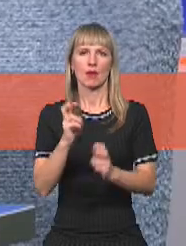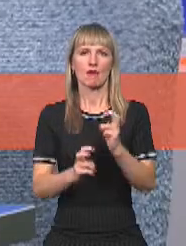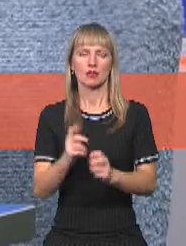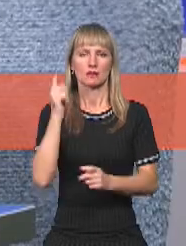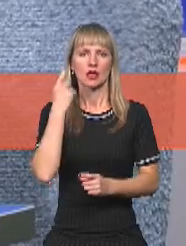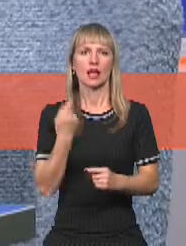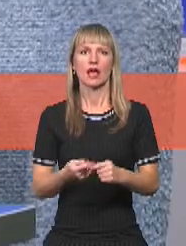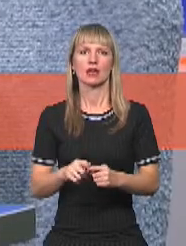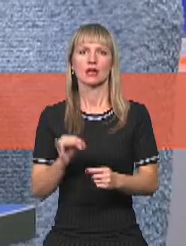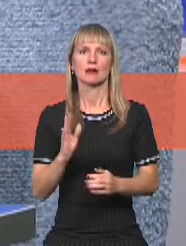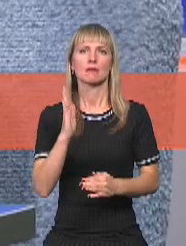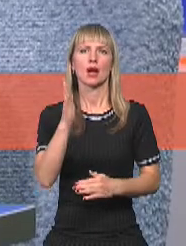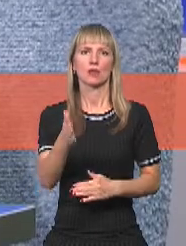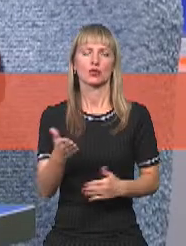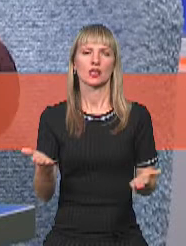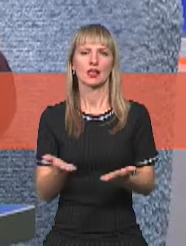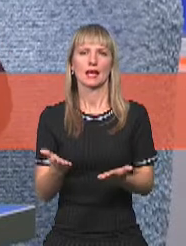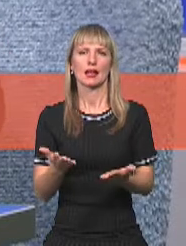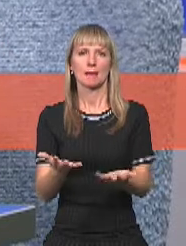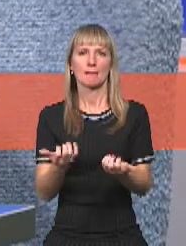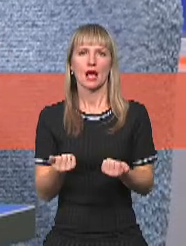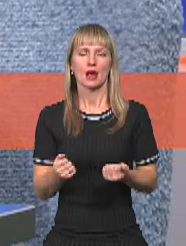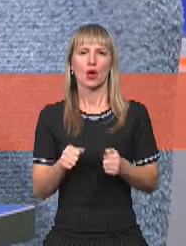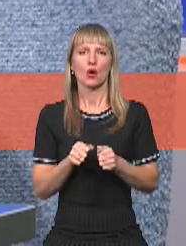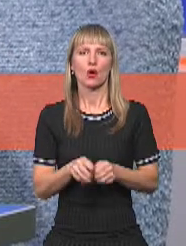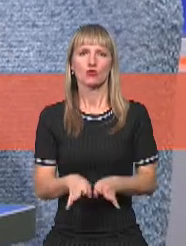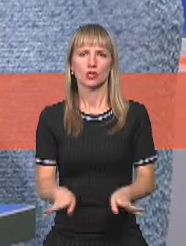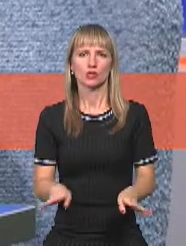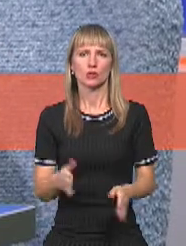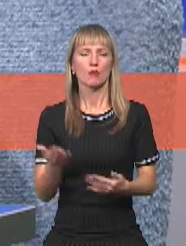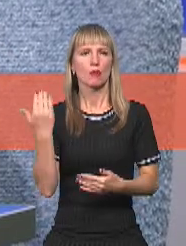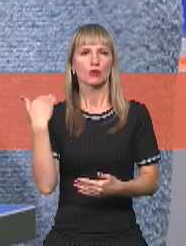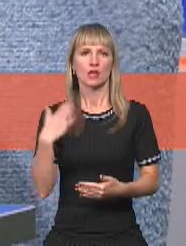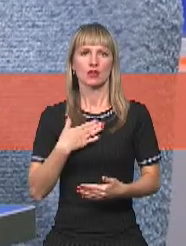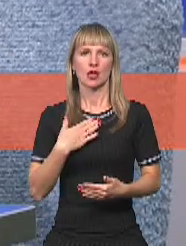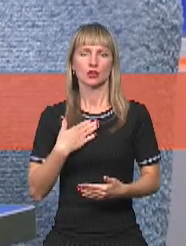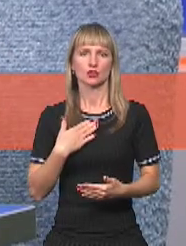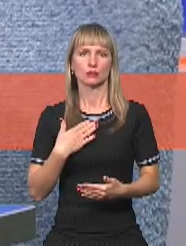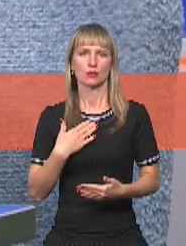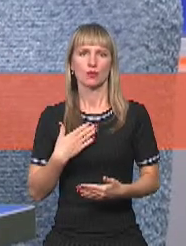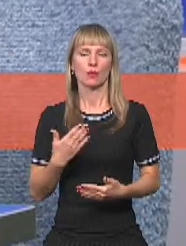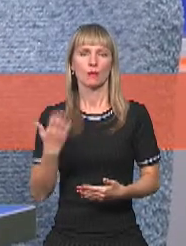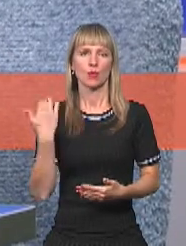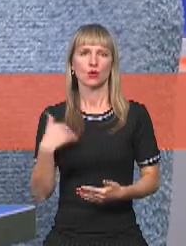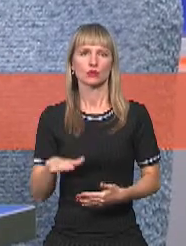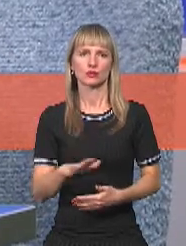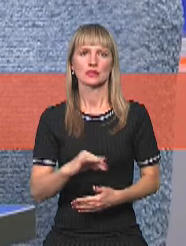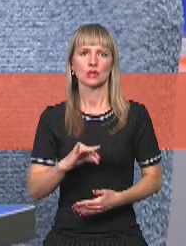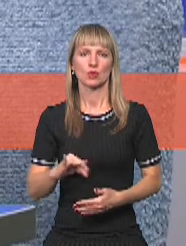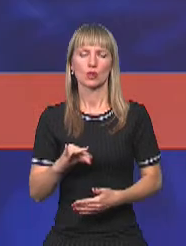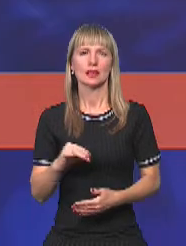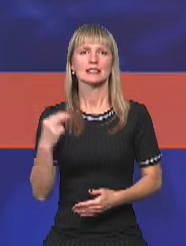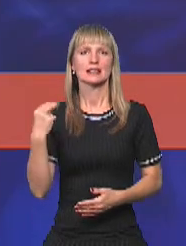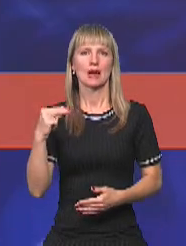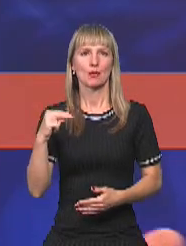свідомість. Тобто це і майбутнє, яке бере коріння у минулому, нашому автентичному минулому. Саме так. До речі,